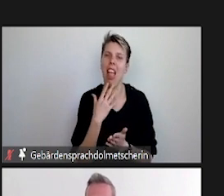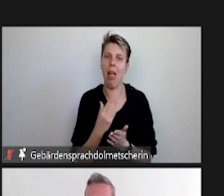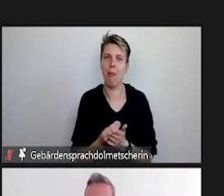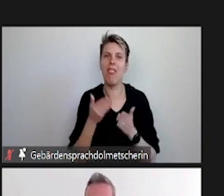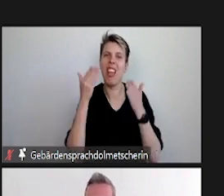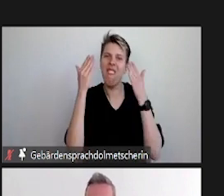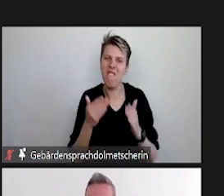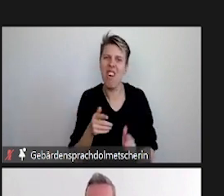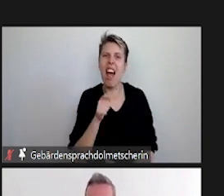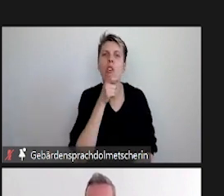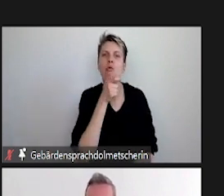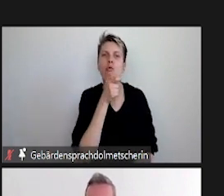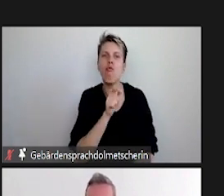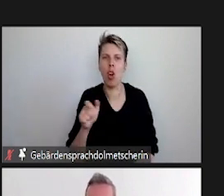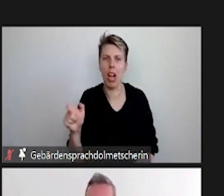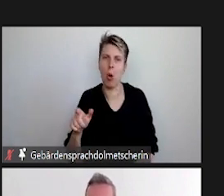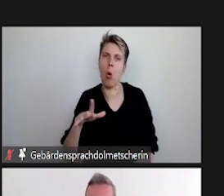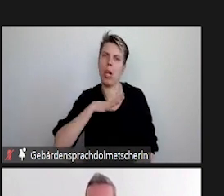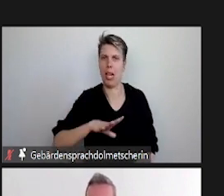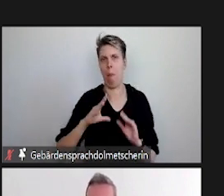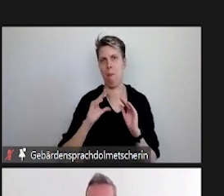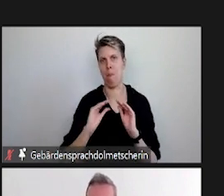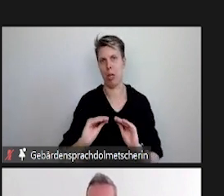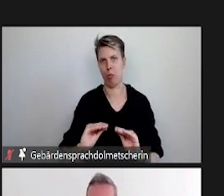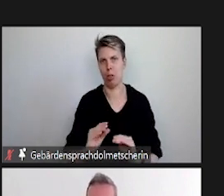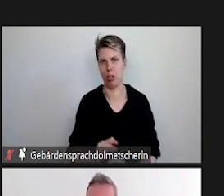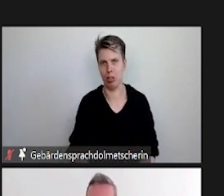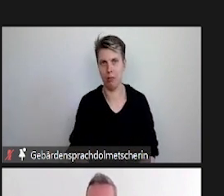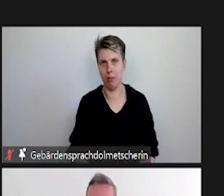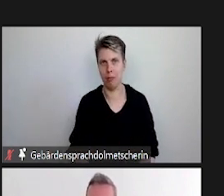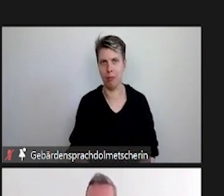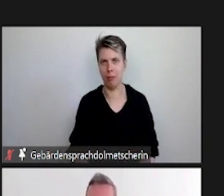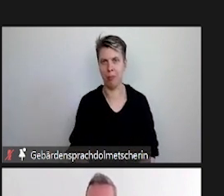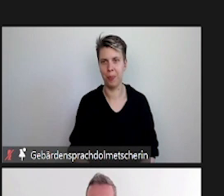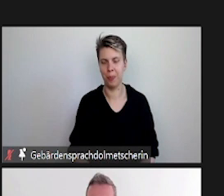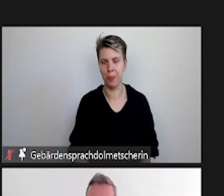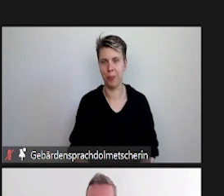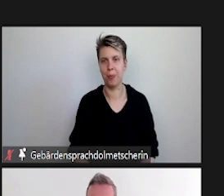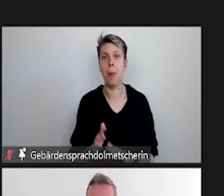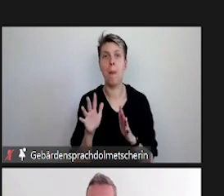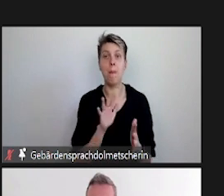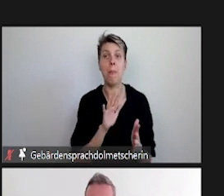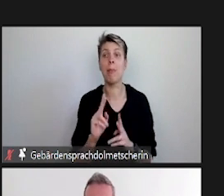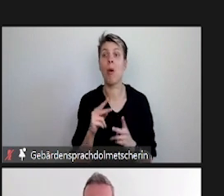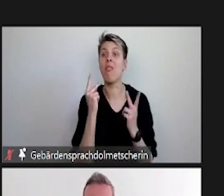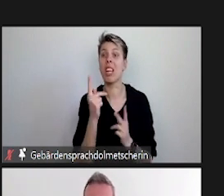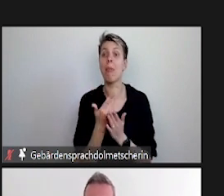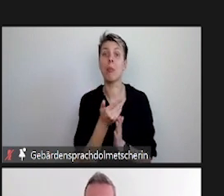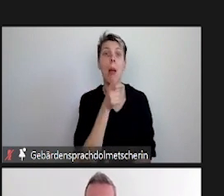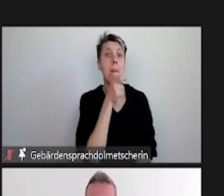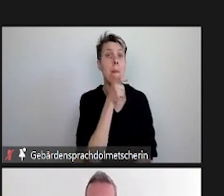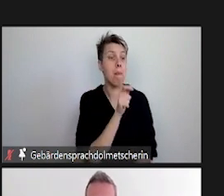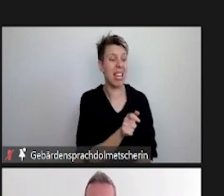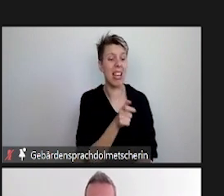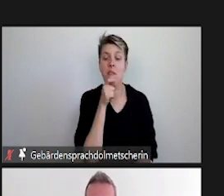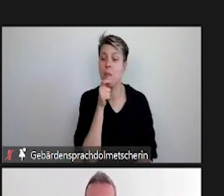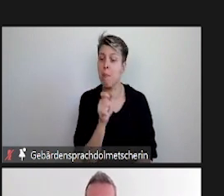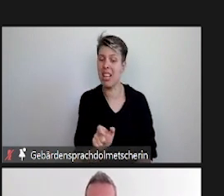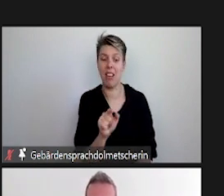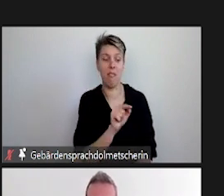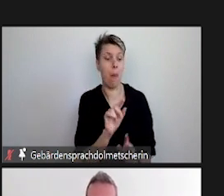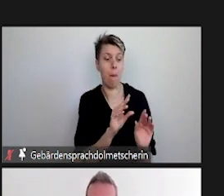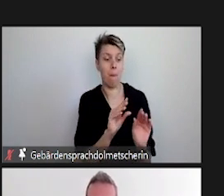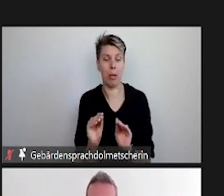Fachvokabular zu nutzen, was hier relevant ist. Und manchmal ist es notwendig, vielleicht auch nochmal Begriffe zu nutzen, die in der